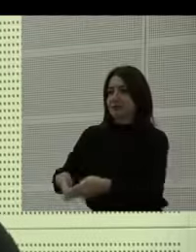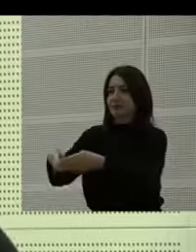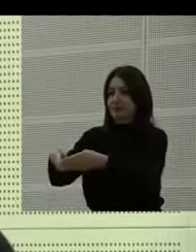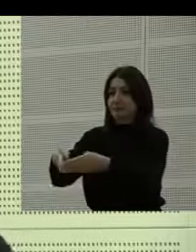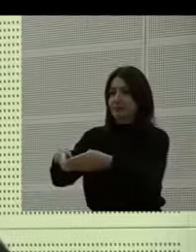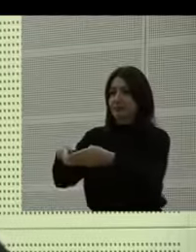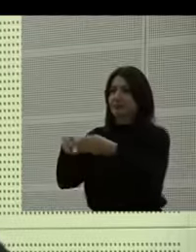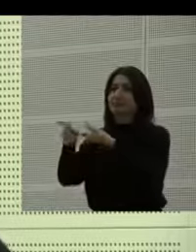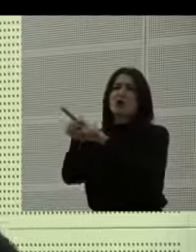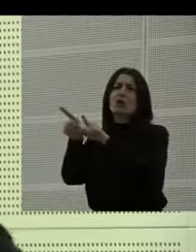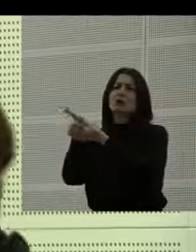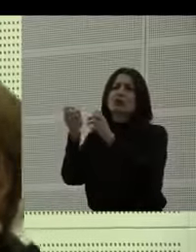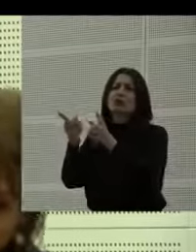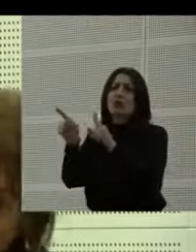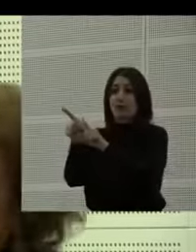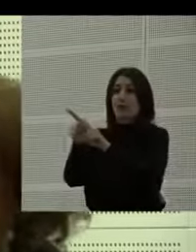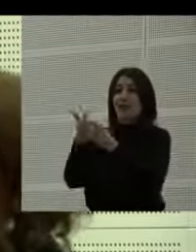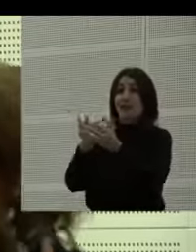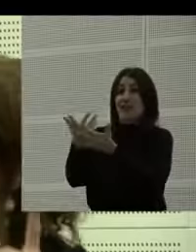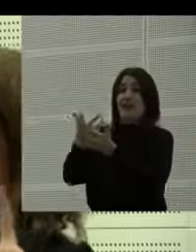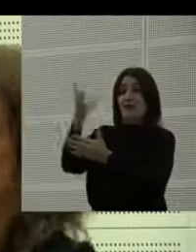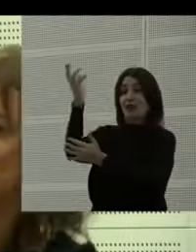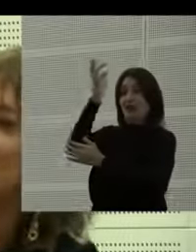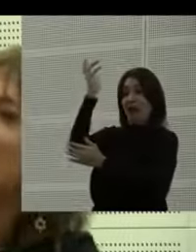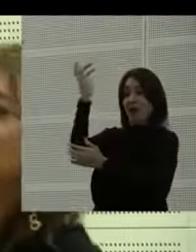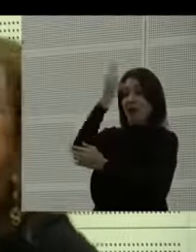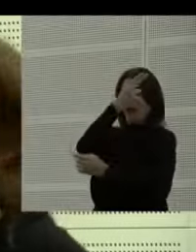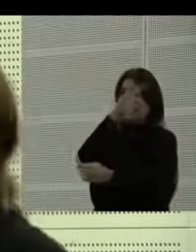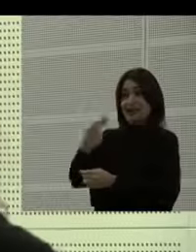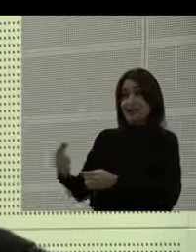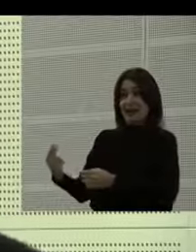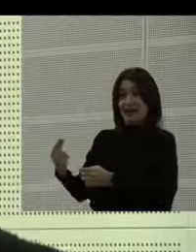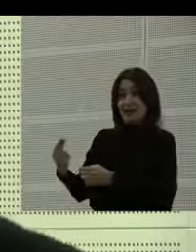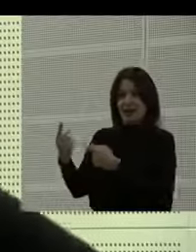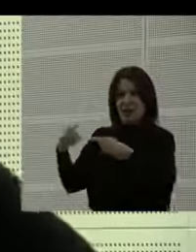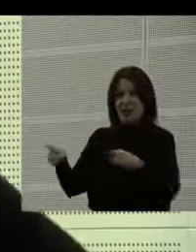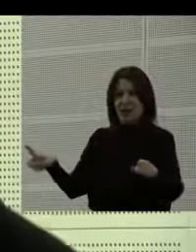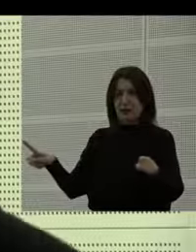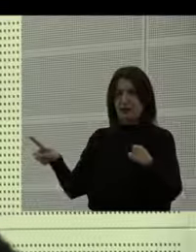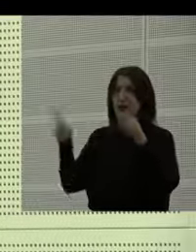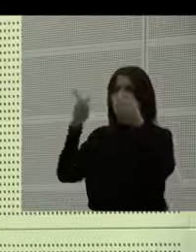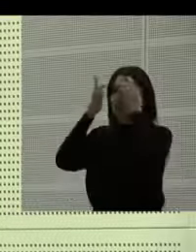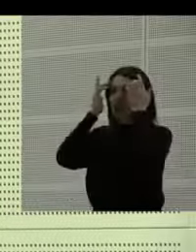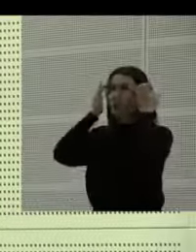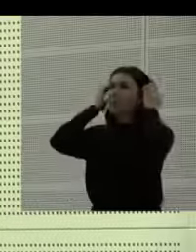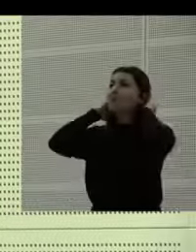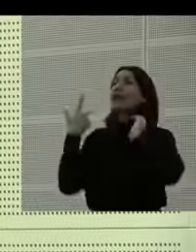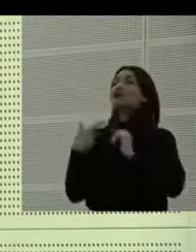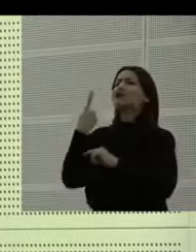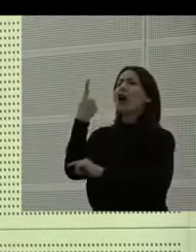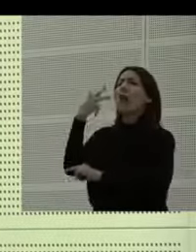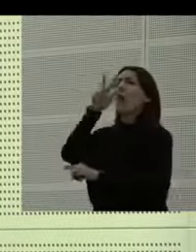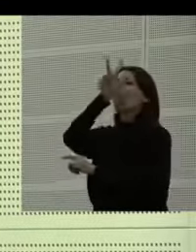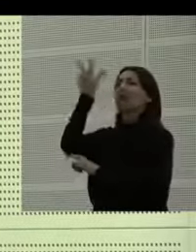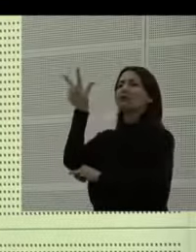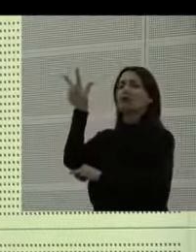Qui succede una cosa diversa nella favola di Andersen, perché c'è un principe della